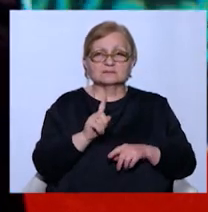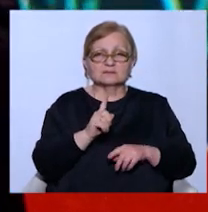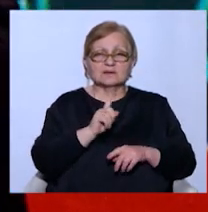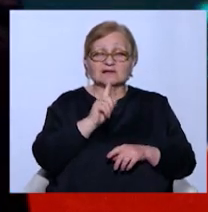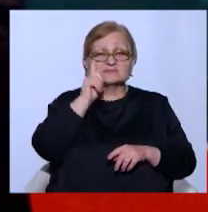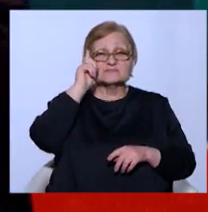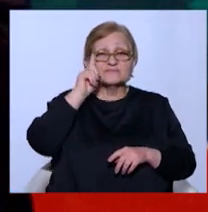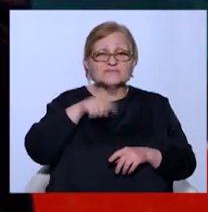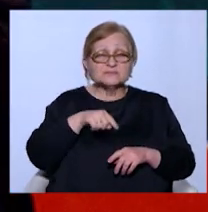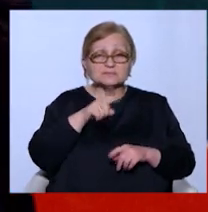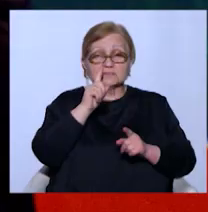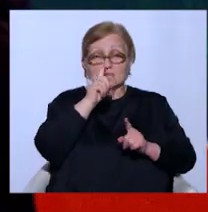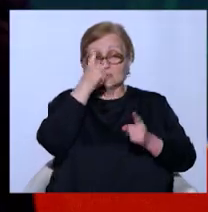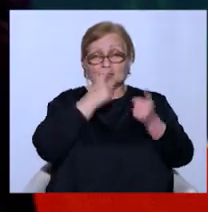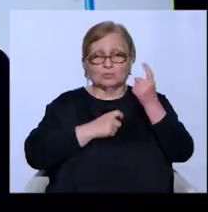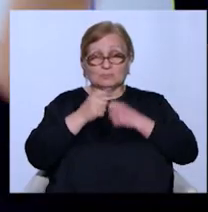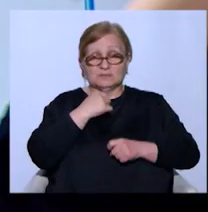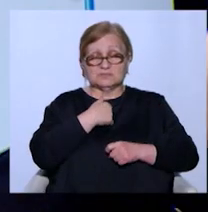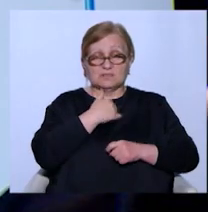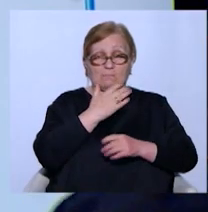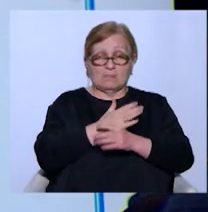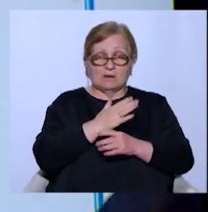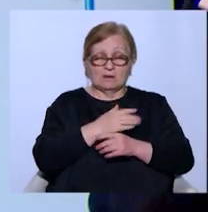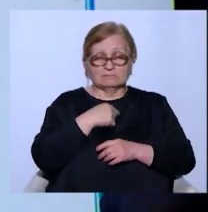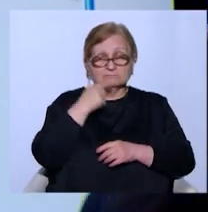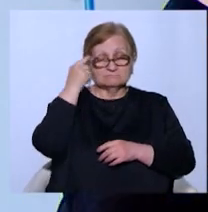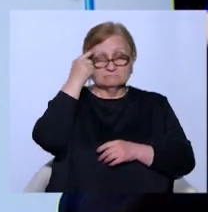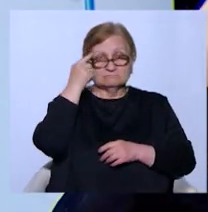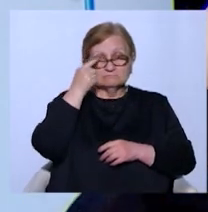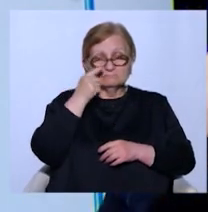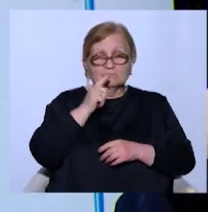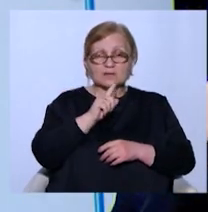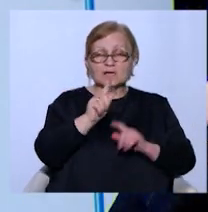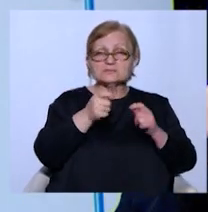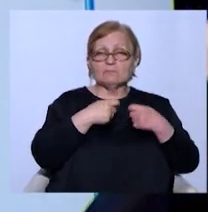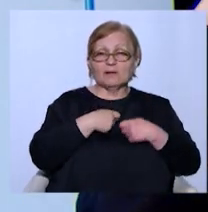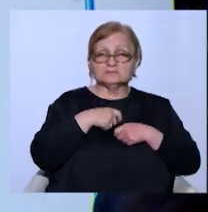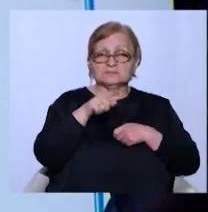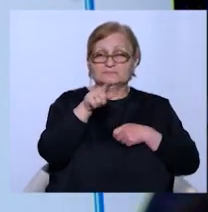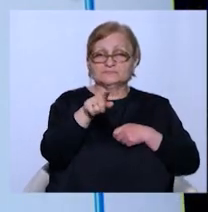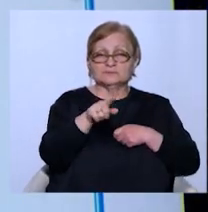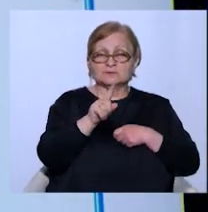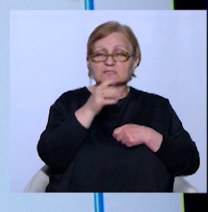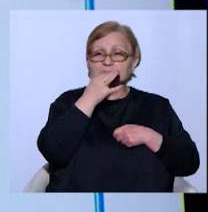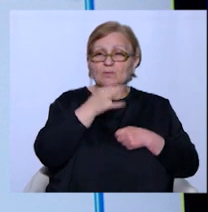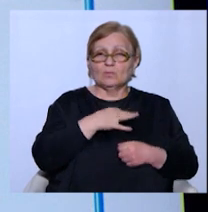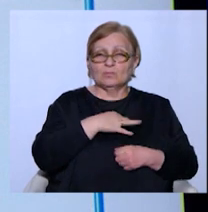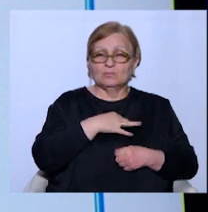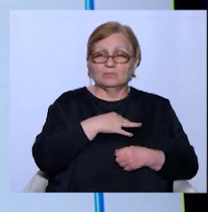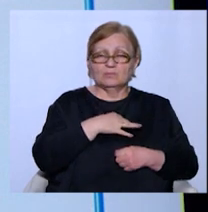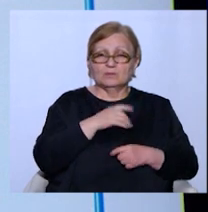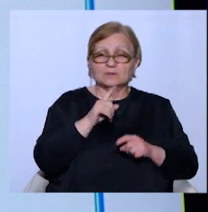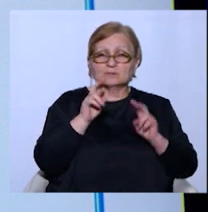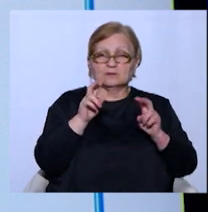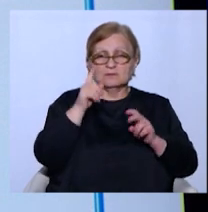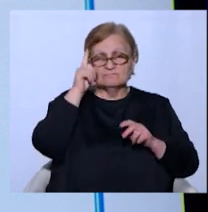ვიცი, აი რა ინფორმაციაც მოცემული მაქვს, გავიაზრე, რას მაძლევს ეს ინფორმაცია, რას მეუბნება. ანუ რას